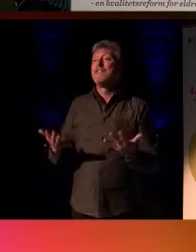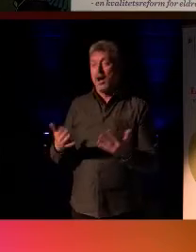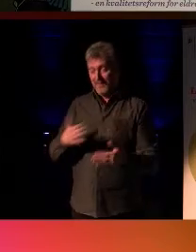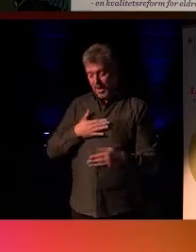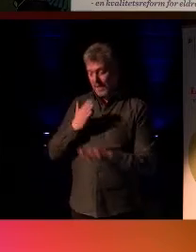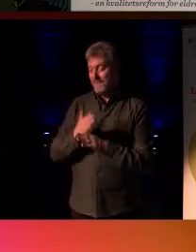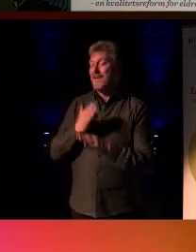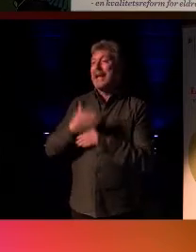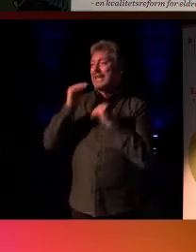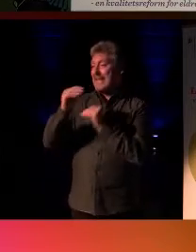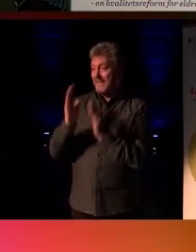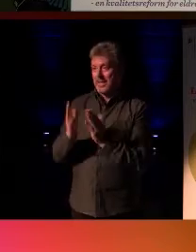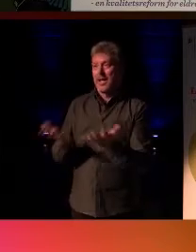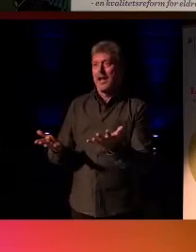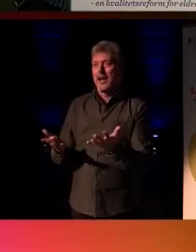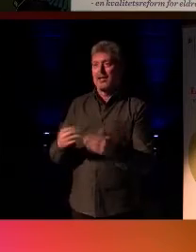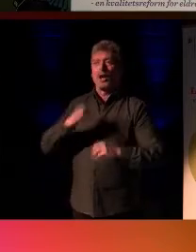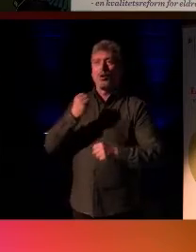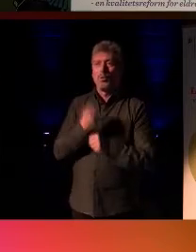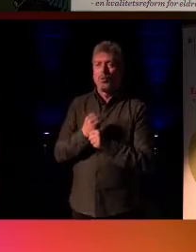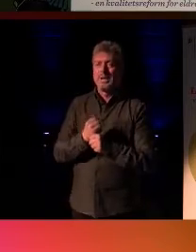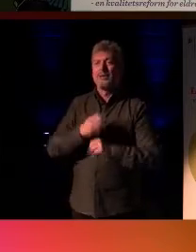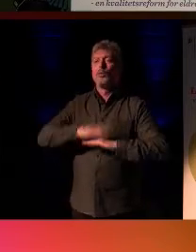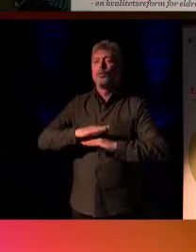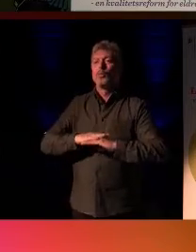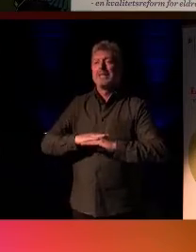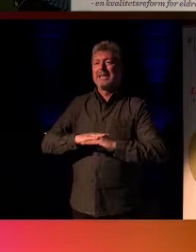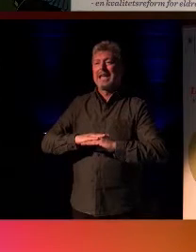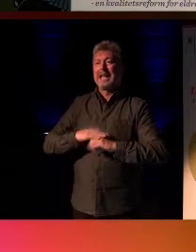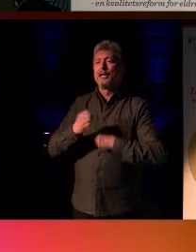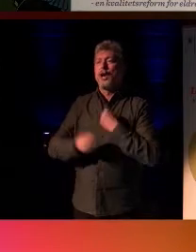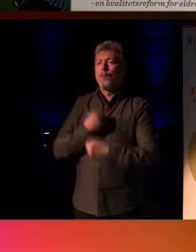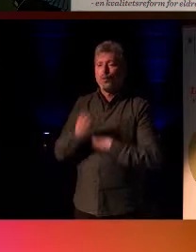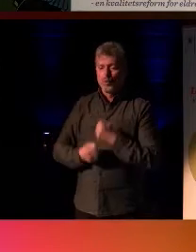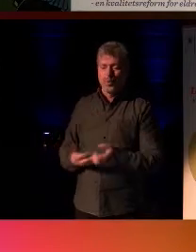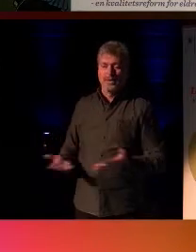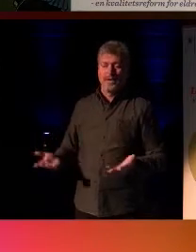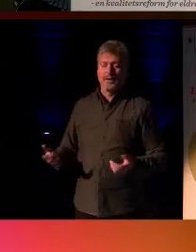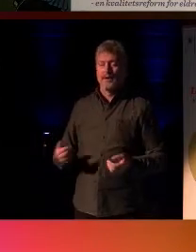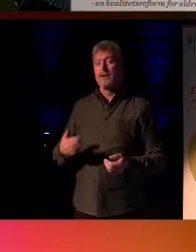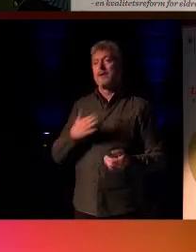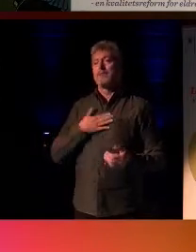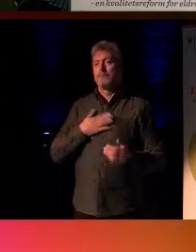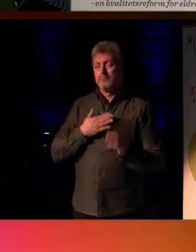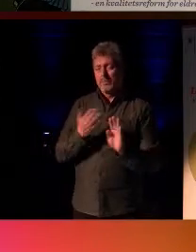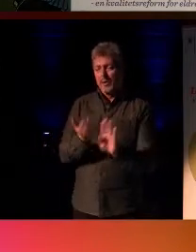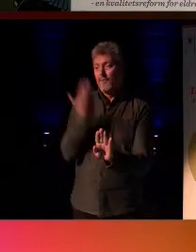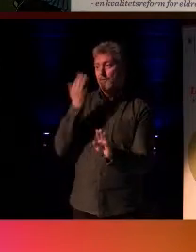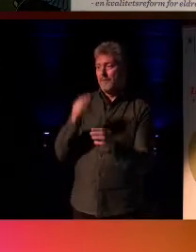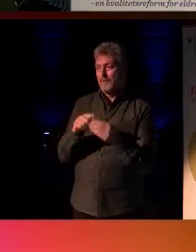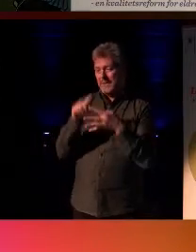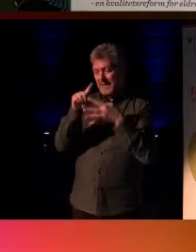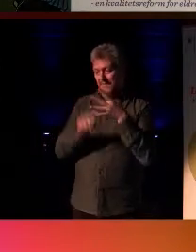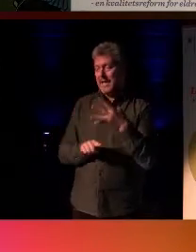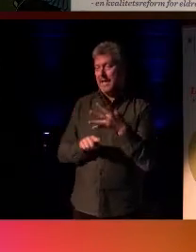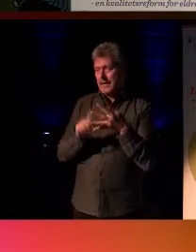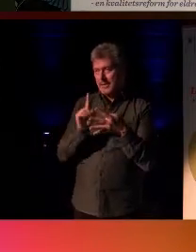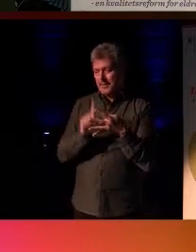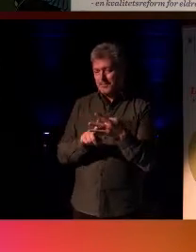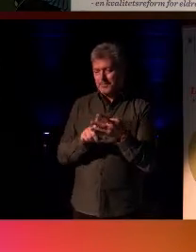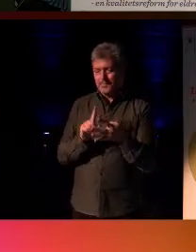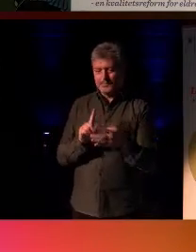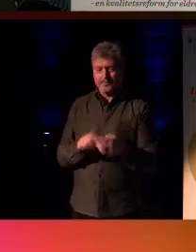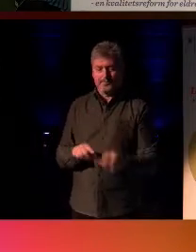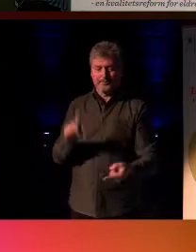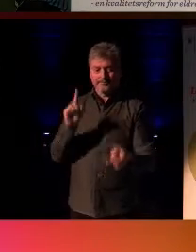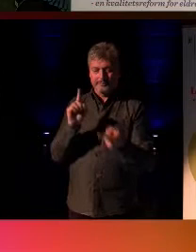om konkrete og grunnleggende funksjoner. Jeg vil trekke fram I denne sammenhengen fire ting. Og